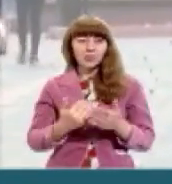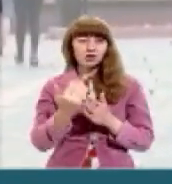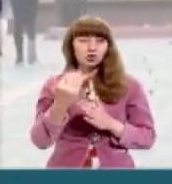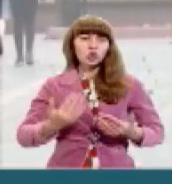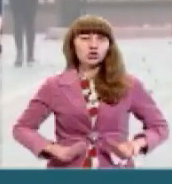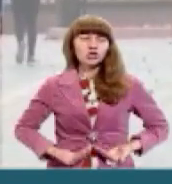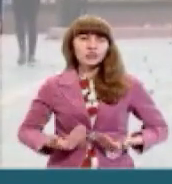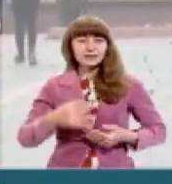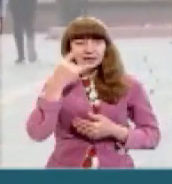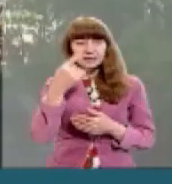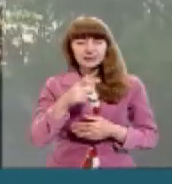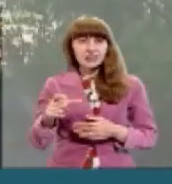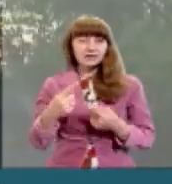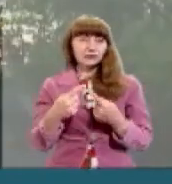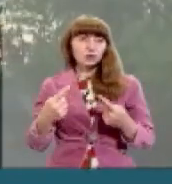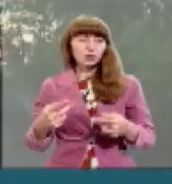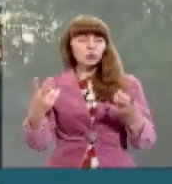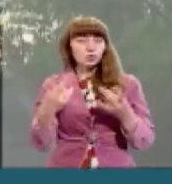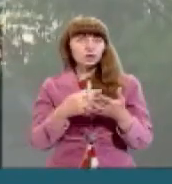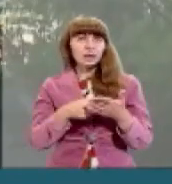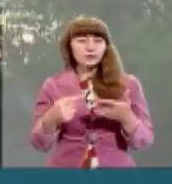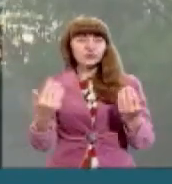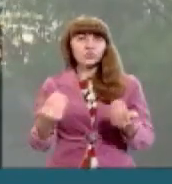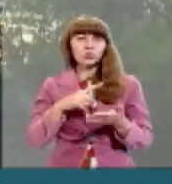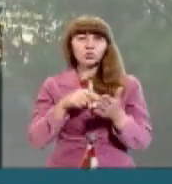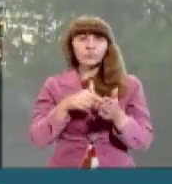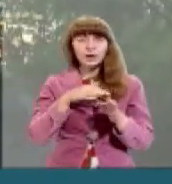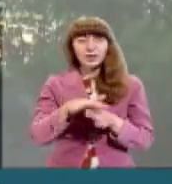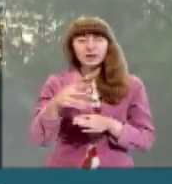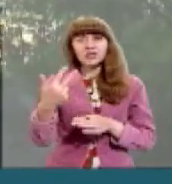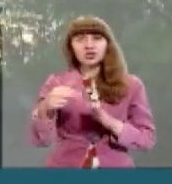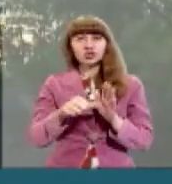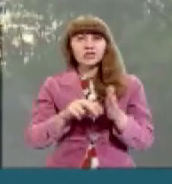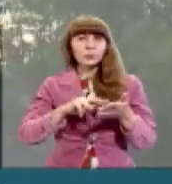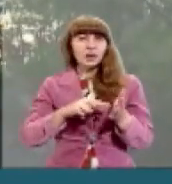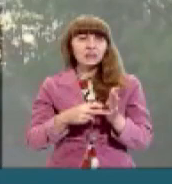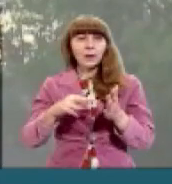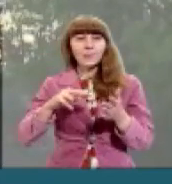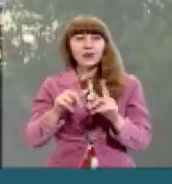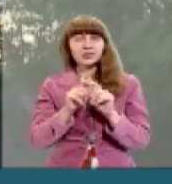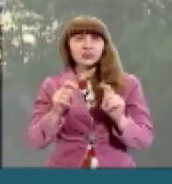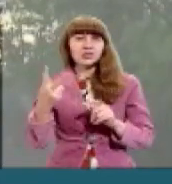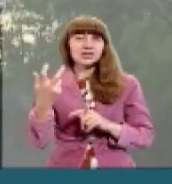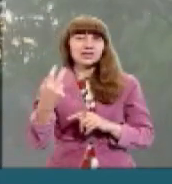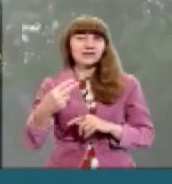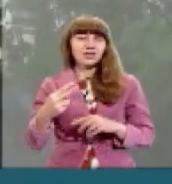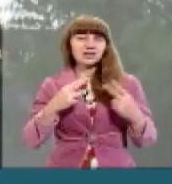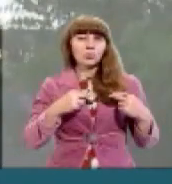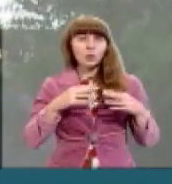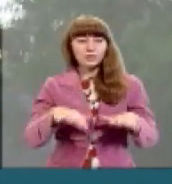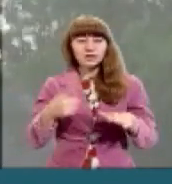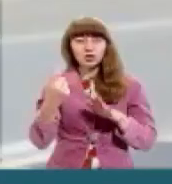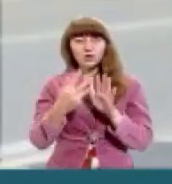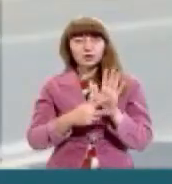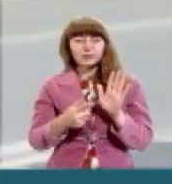благосостояние казахстанцев и другие стоит отметить что сегодня в городе реализуют 36 проектов с планом создания 320 рабочих мест